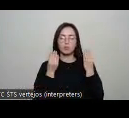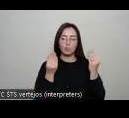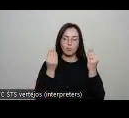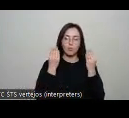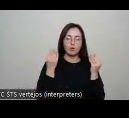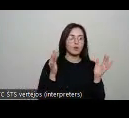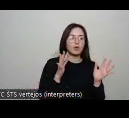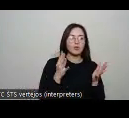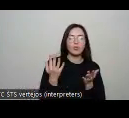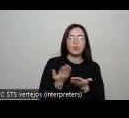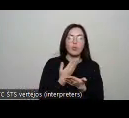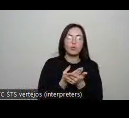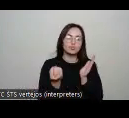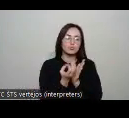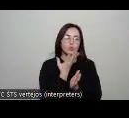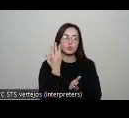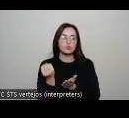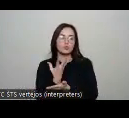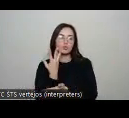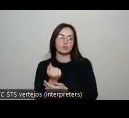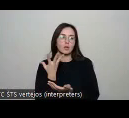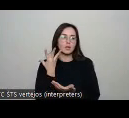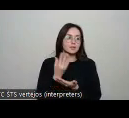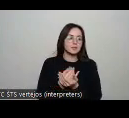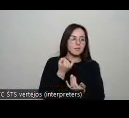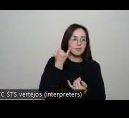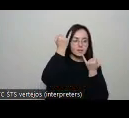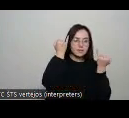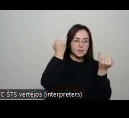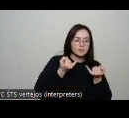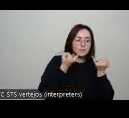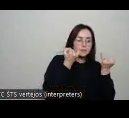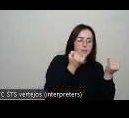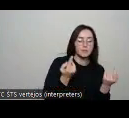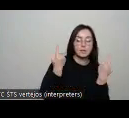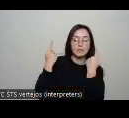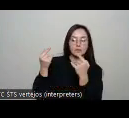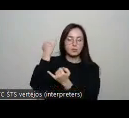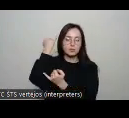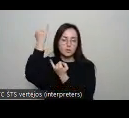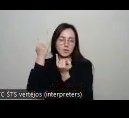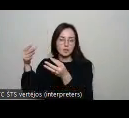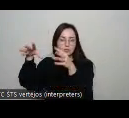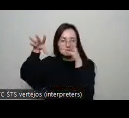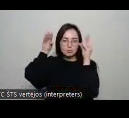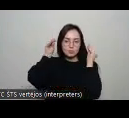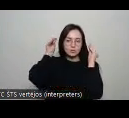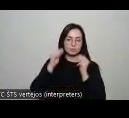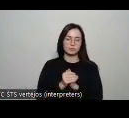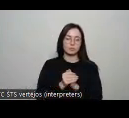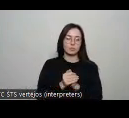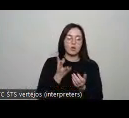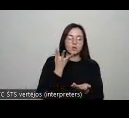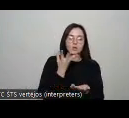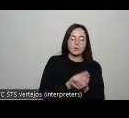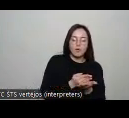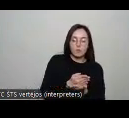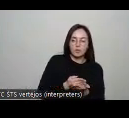nors naujo, pritaikyti savo idėjas, kitų idėjas ir pasikeisti